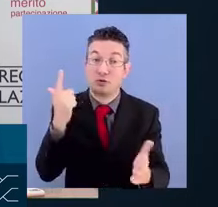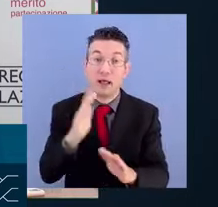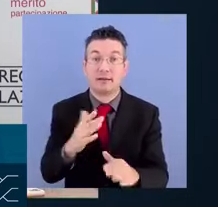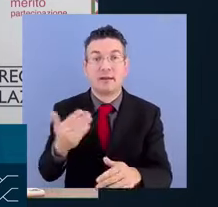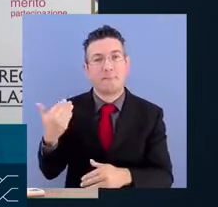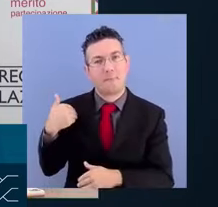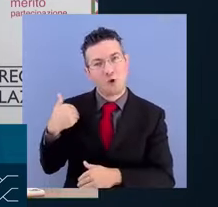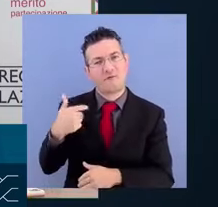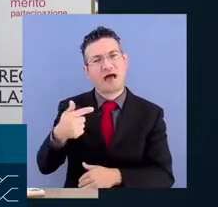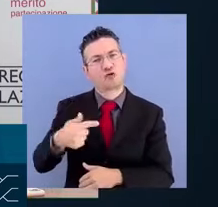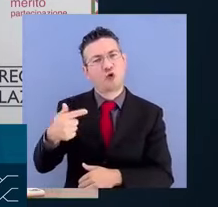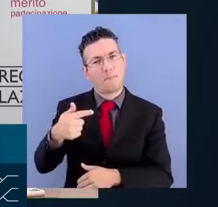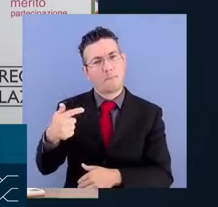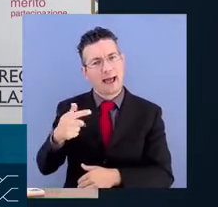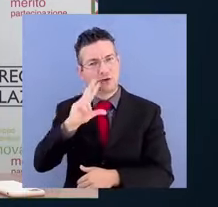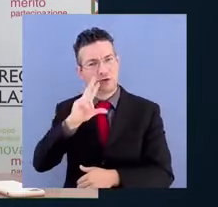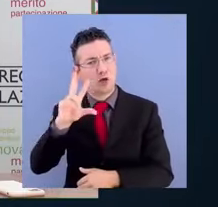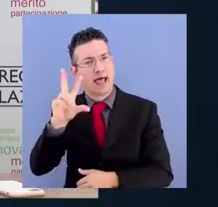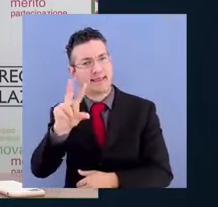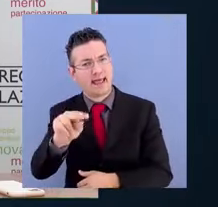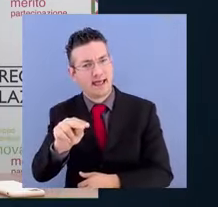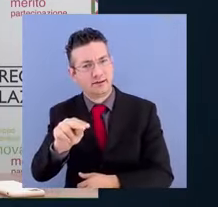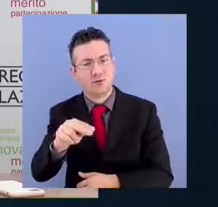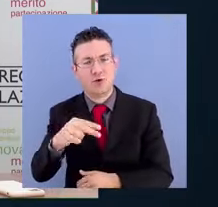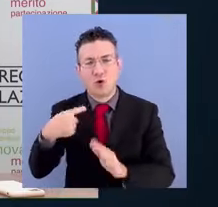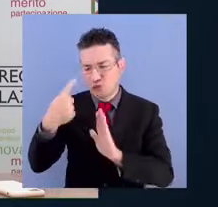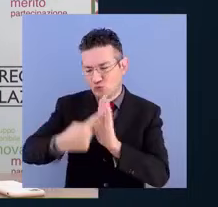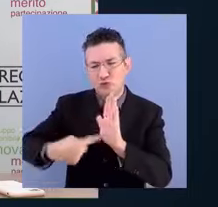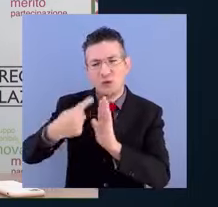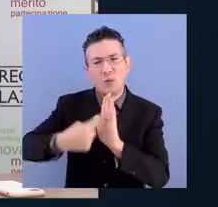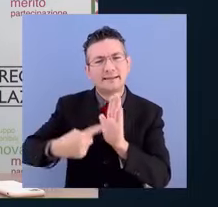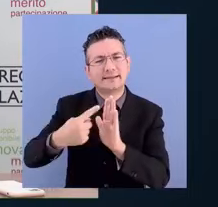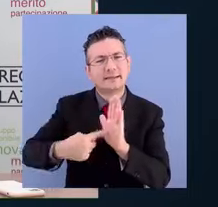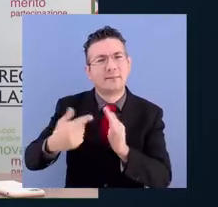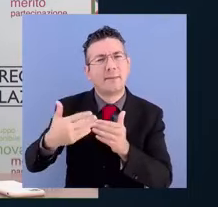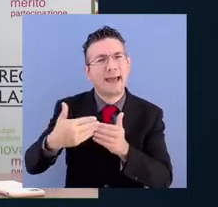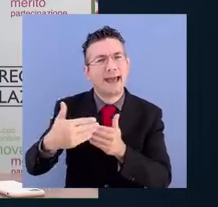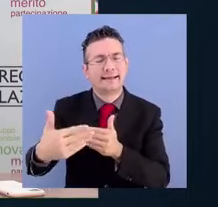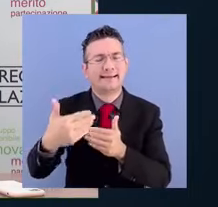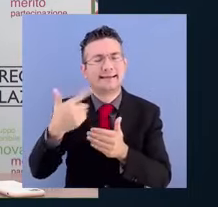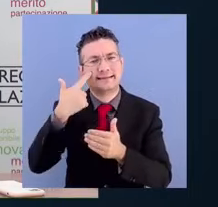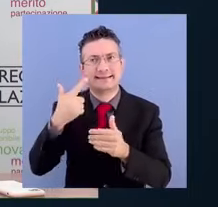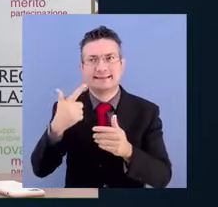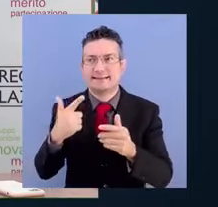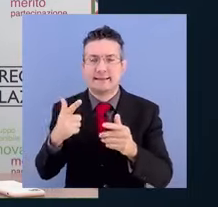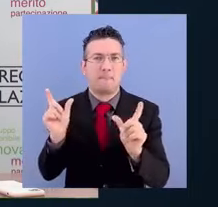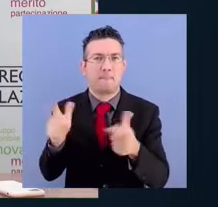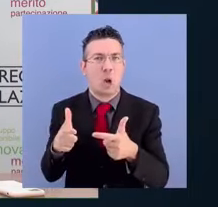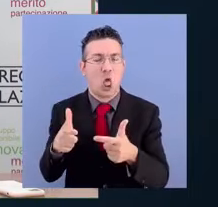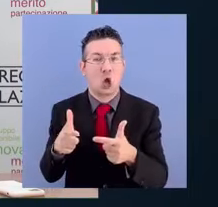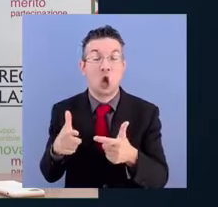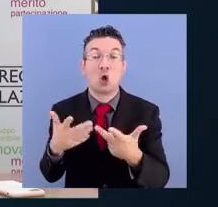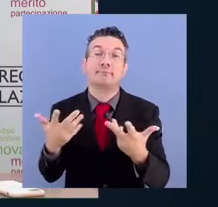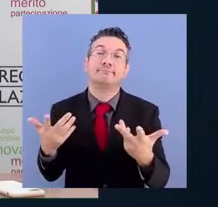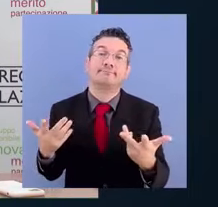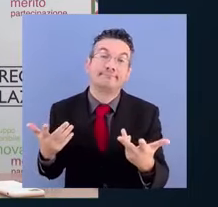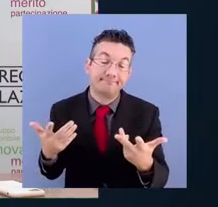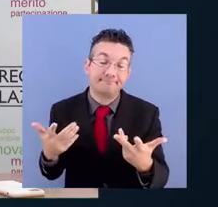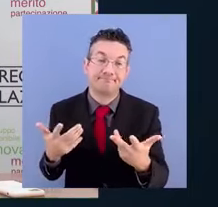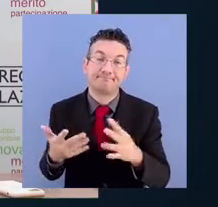prima la tutti questi mesi di fermo hanno portato ovviamente anche alla necessità